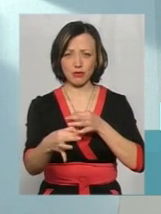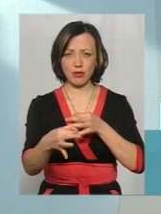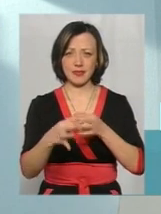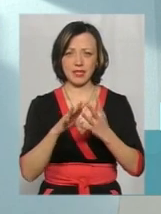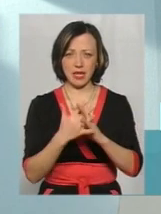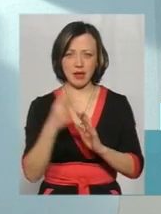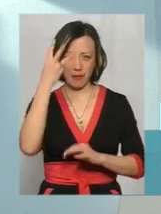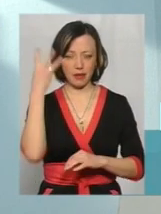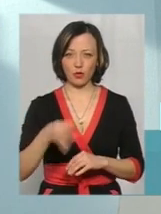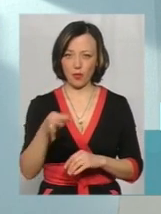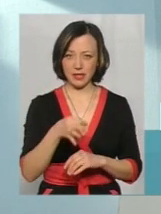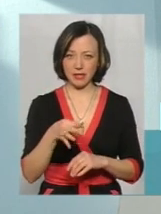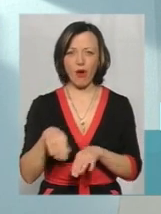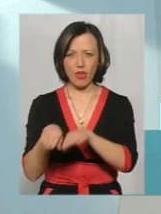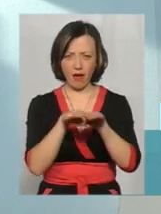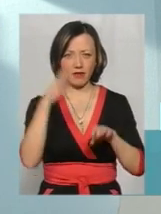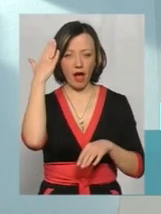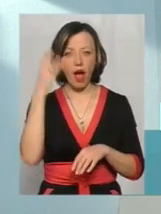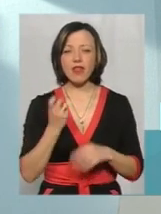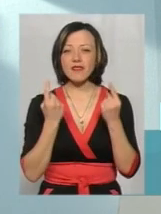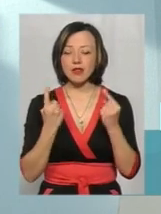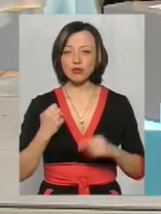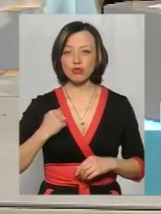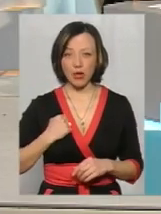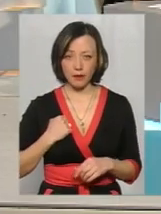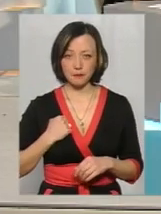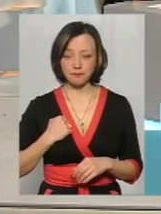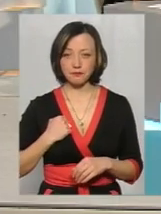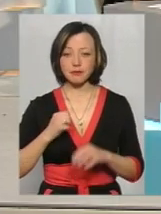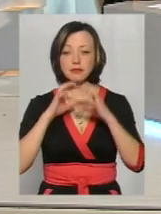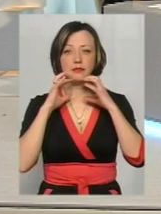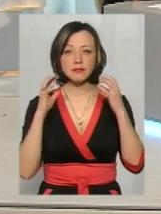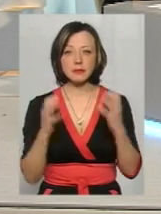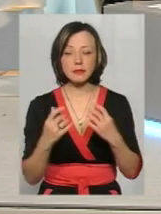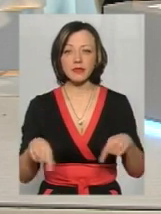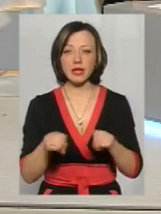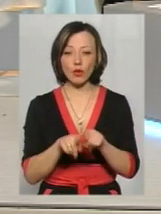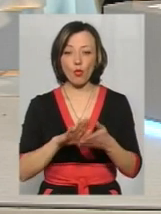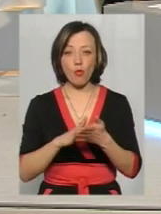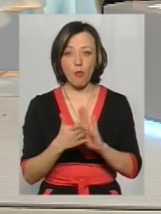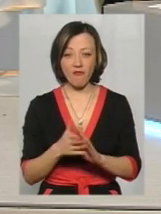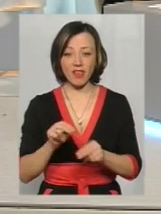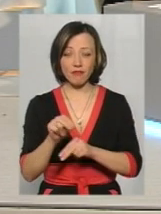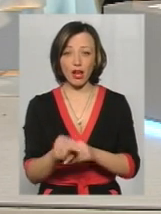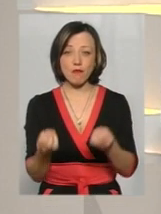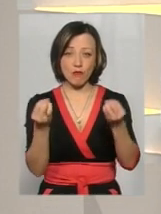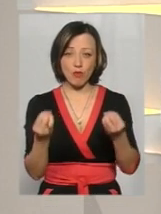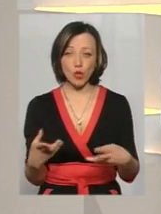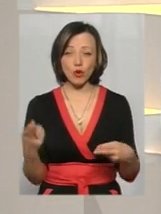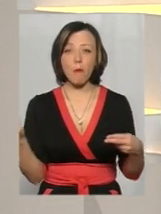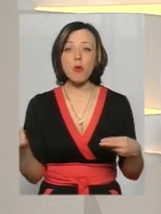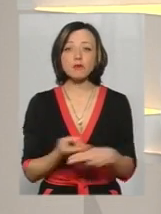найвіддаленішому селі Хмельницької області. Але, на превеликий жаль, зберігаючи отакі умови навчання, ми просто